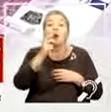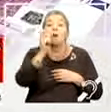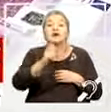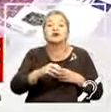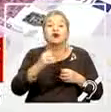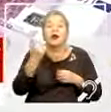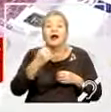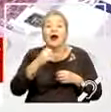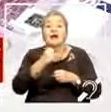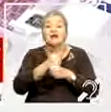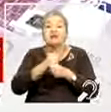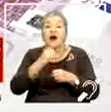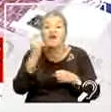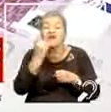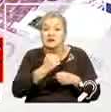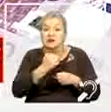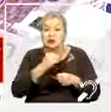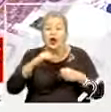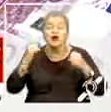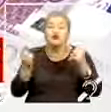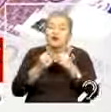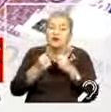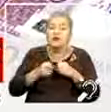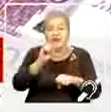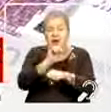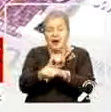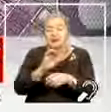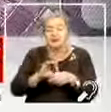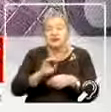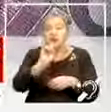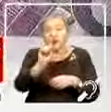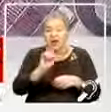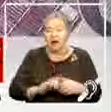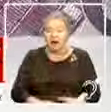încerca să-i rețină și pe aceștia. Cam atât pentru moment. La revedere!